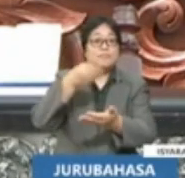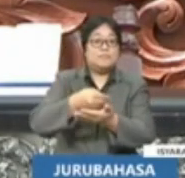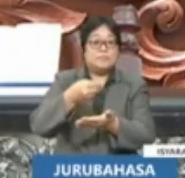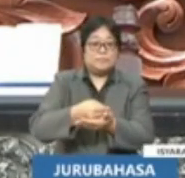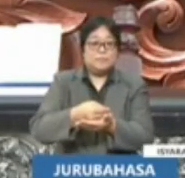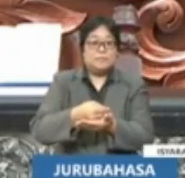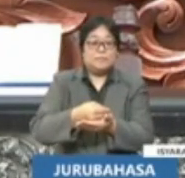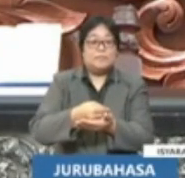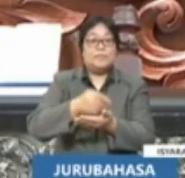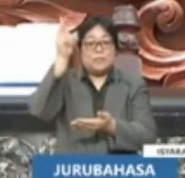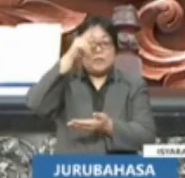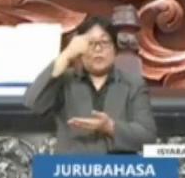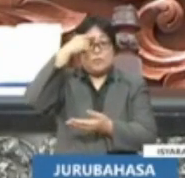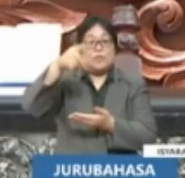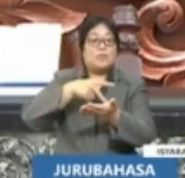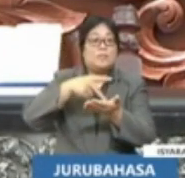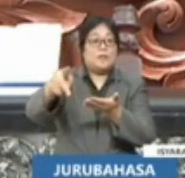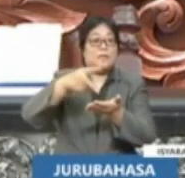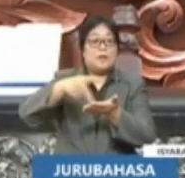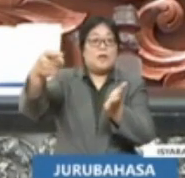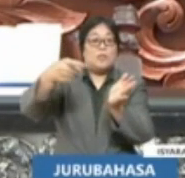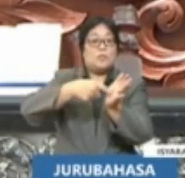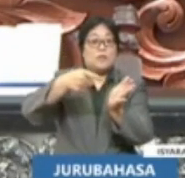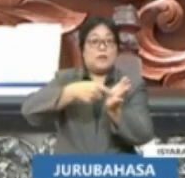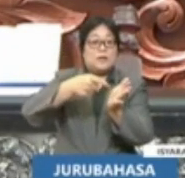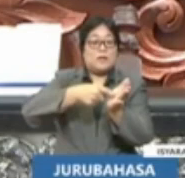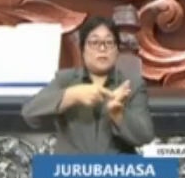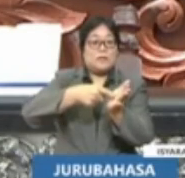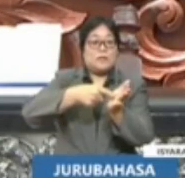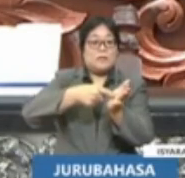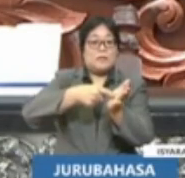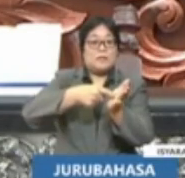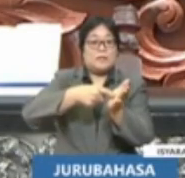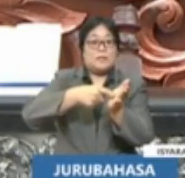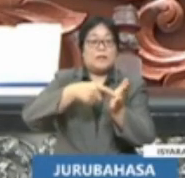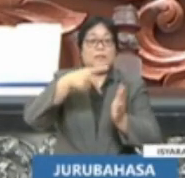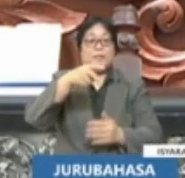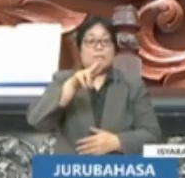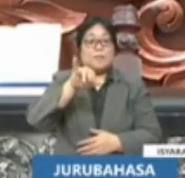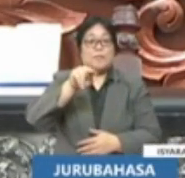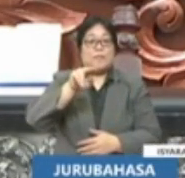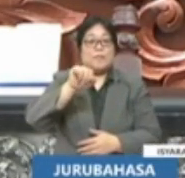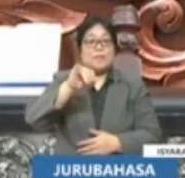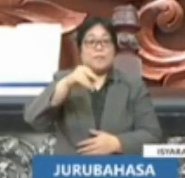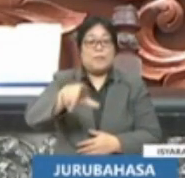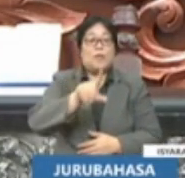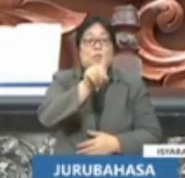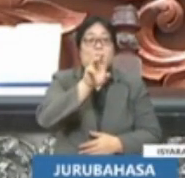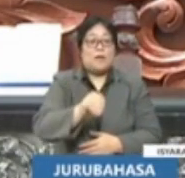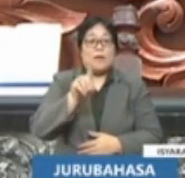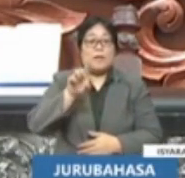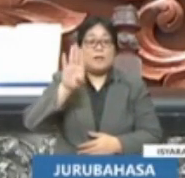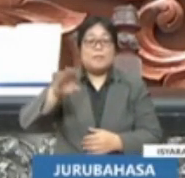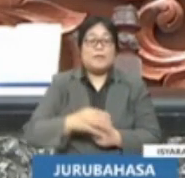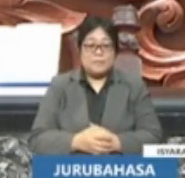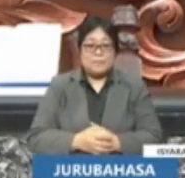wang kerajaan untuk membayar hutang prinsipal 1MDB. Ya, sebab yang dikatakan